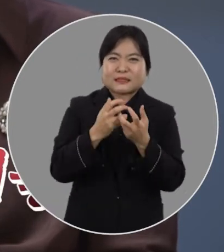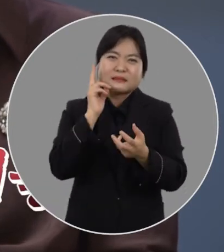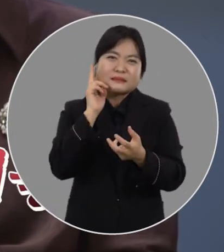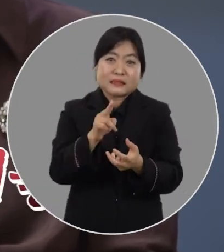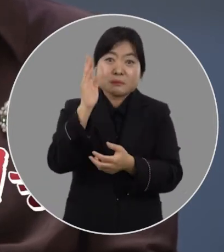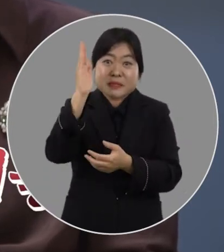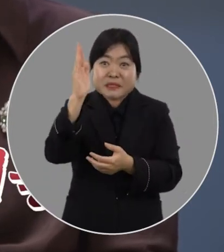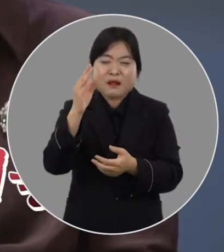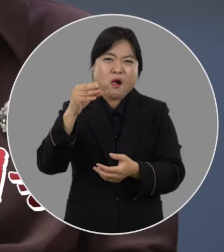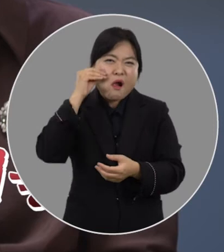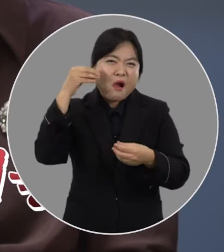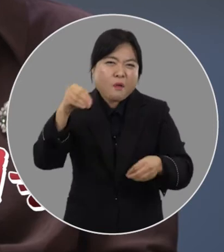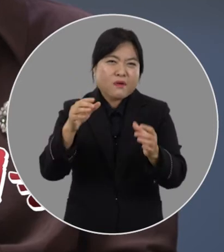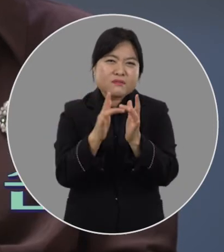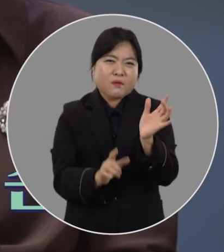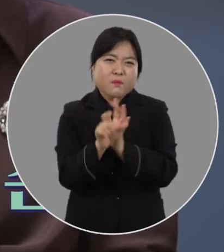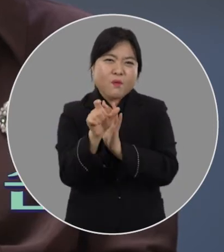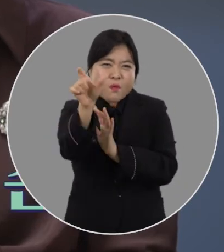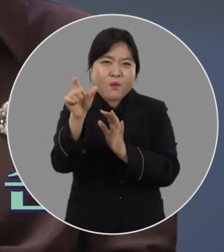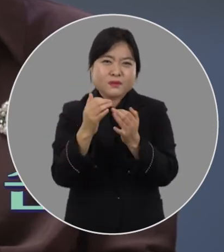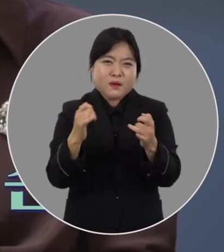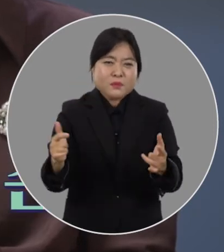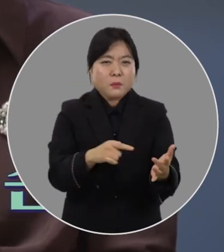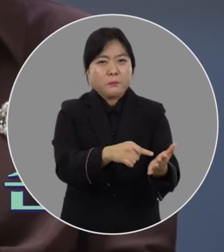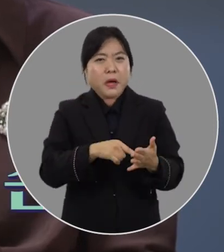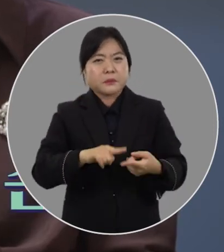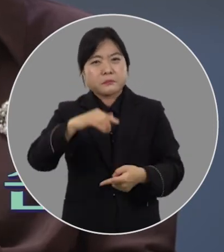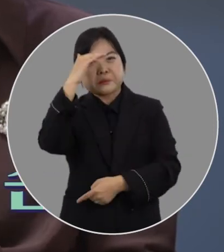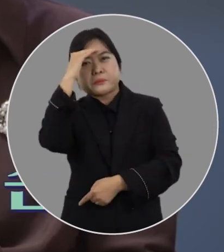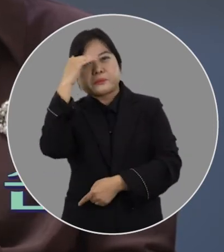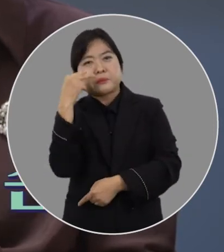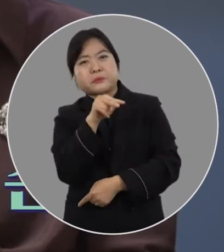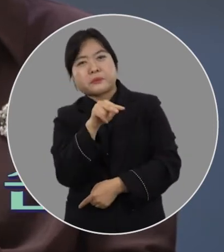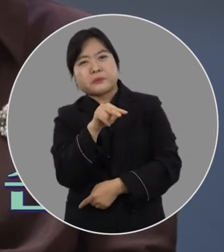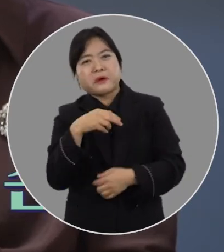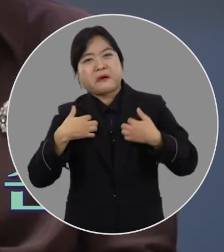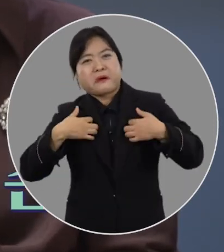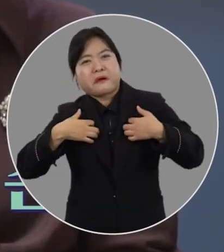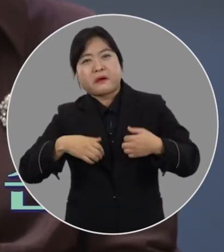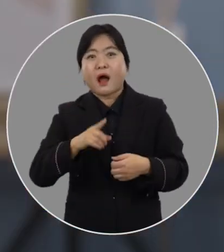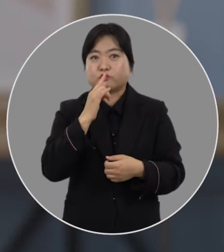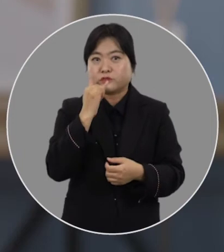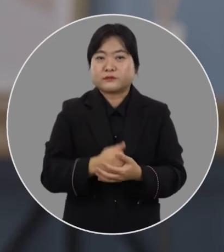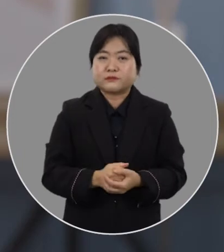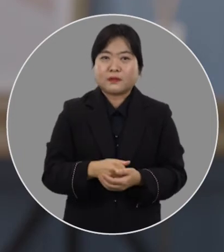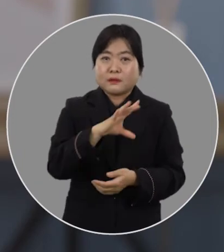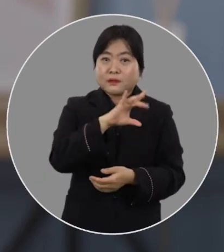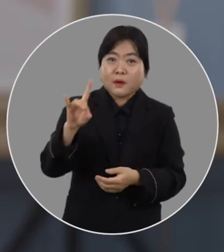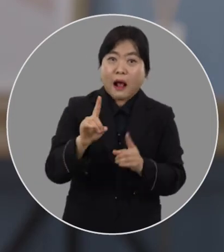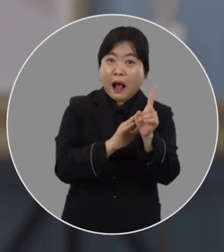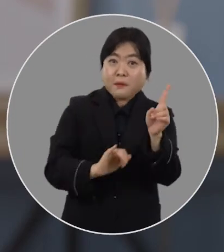극단적인 메시지를 인터넷에 올려놓고 사람들이 어떻게 반응하는지를 보며 즐기기도 합니다. 때로는 한